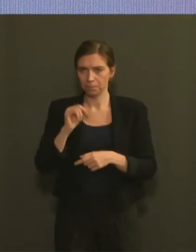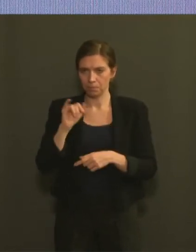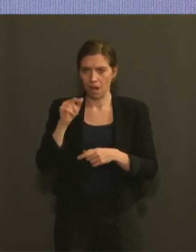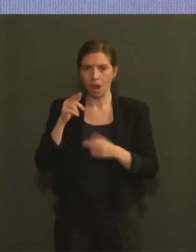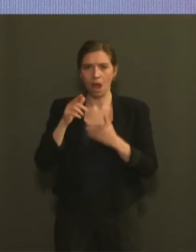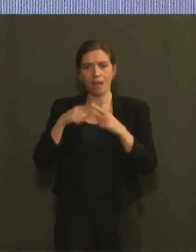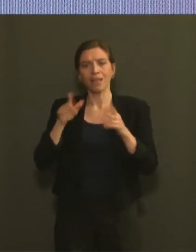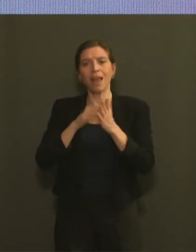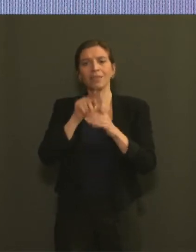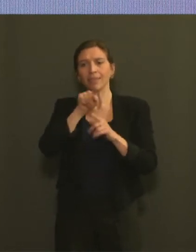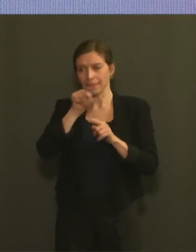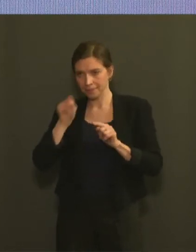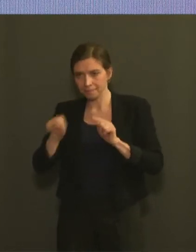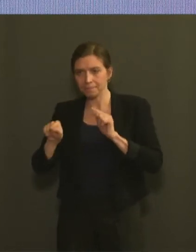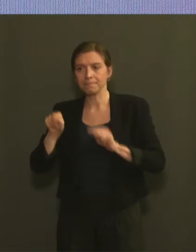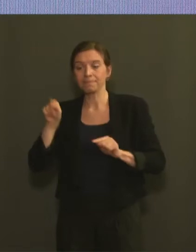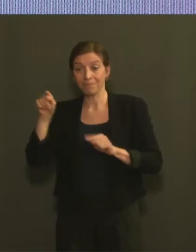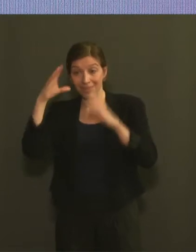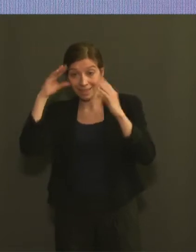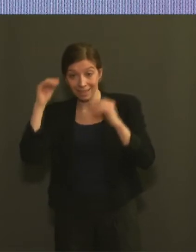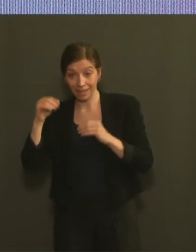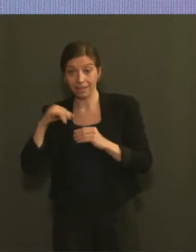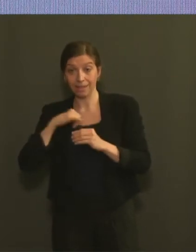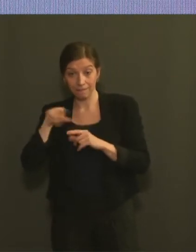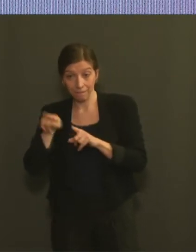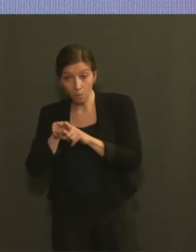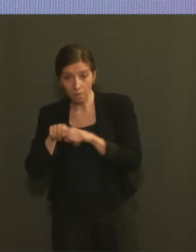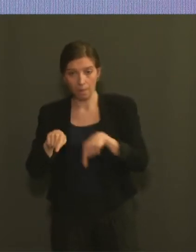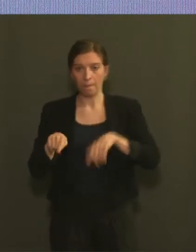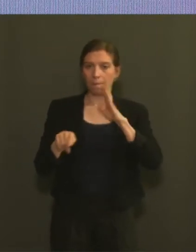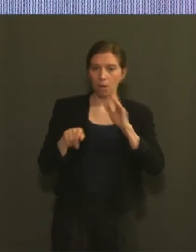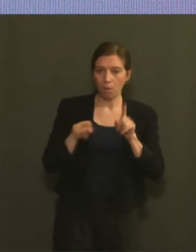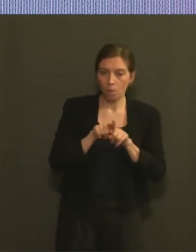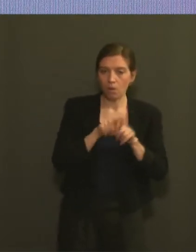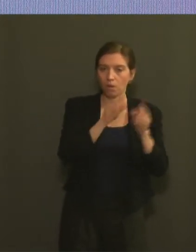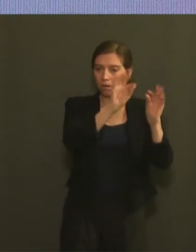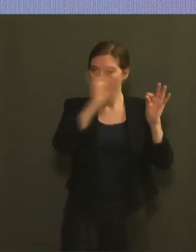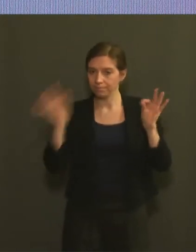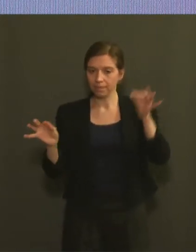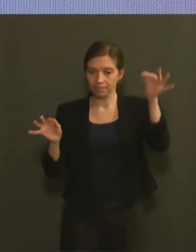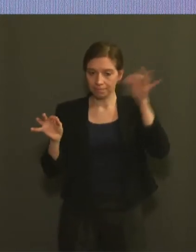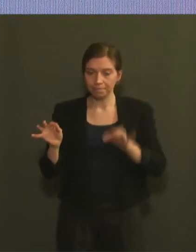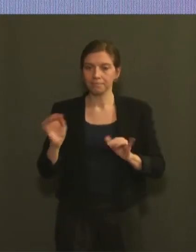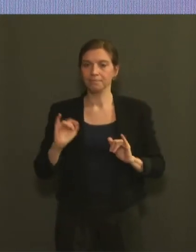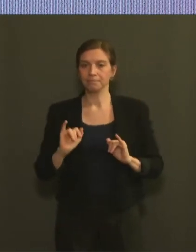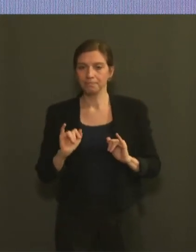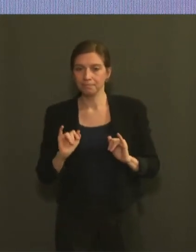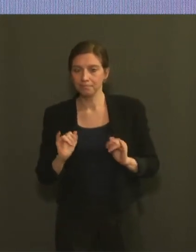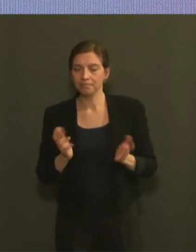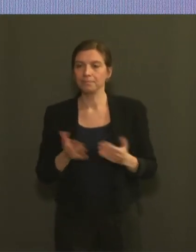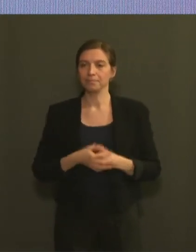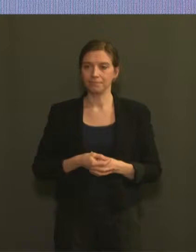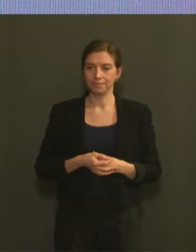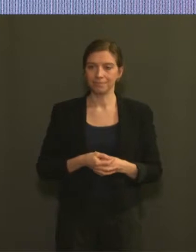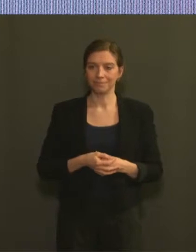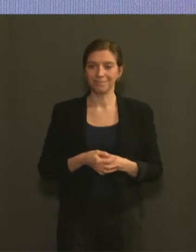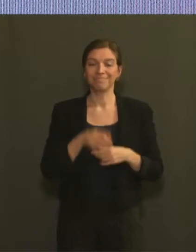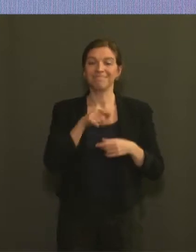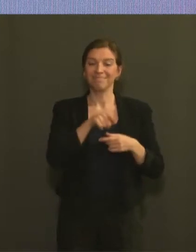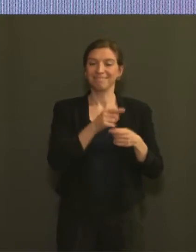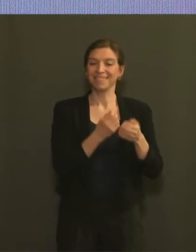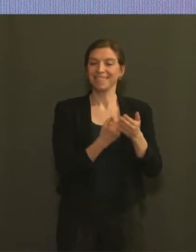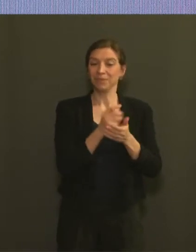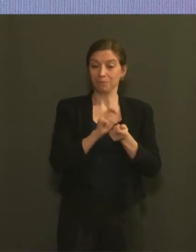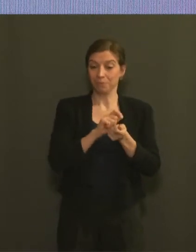rendre nederland et menaces des niveaux variante circulaire nature où il va